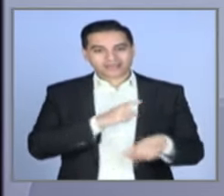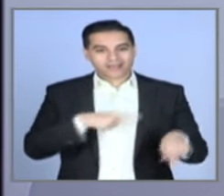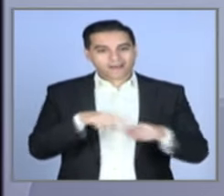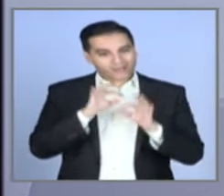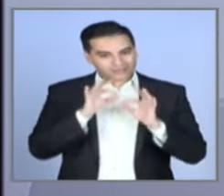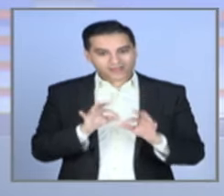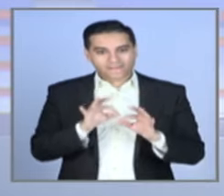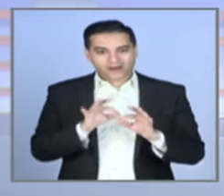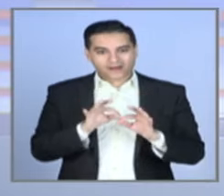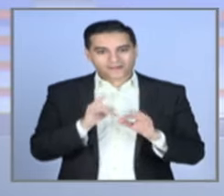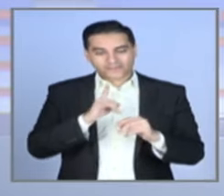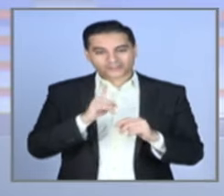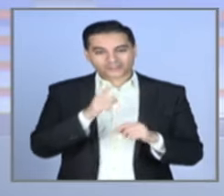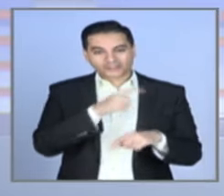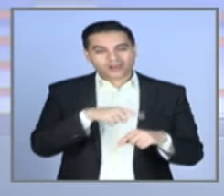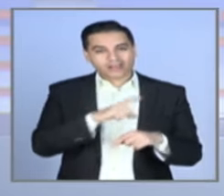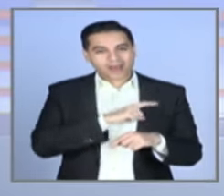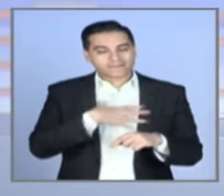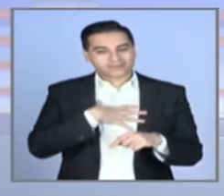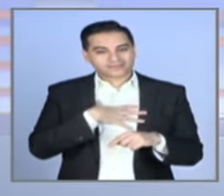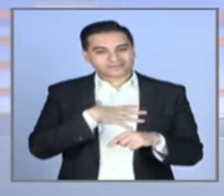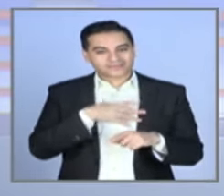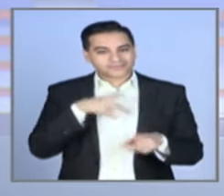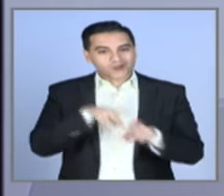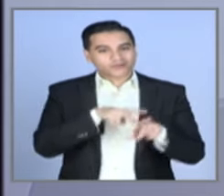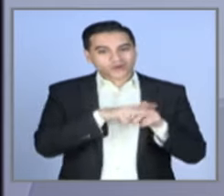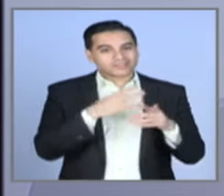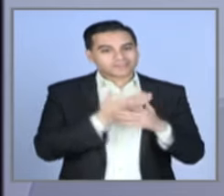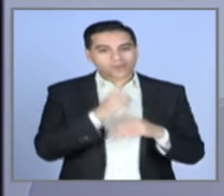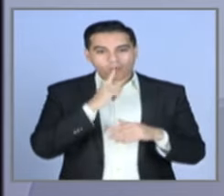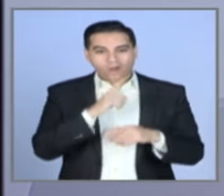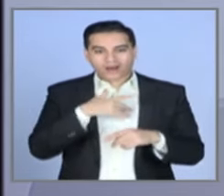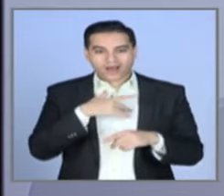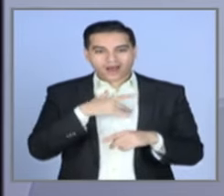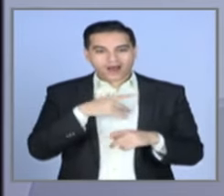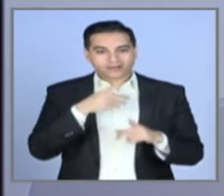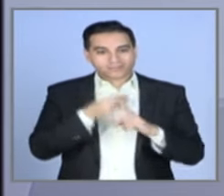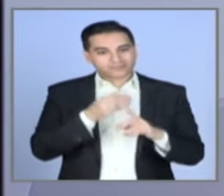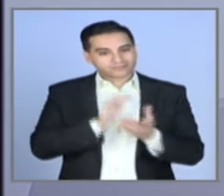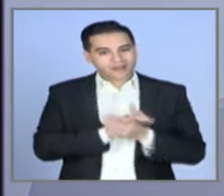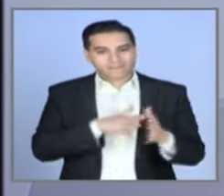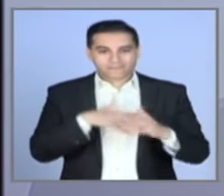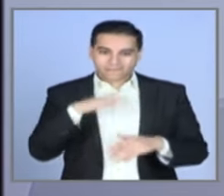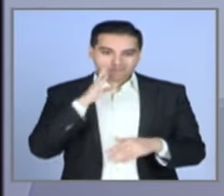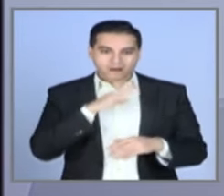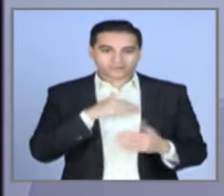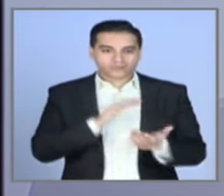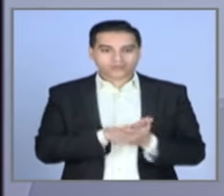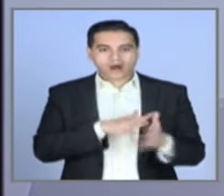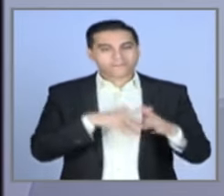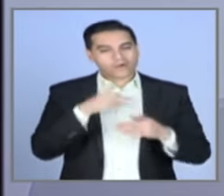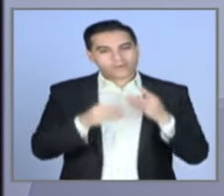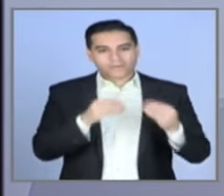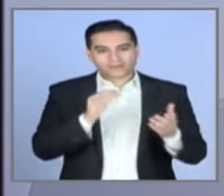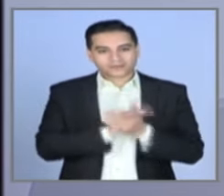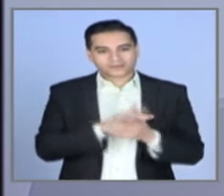طبعا. مش مساكين الطلبه؟ لا. بتعذبيهم ليه؟ لا والله ده انا صديقتهم. لا لا لا لا بجد؟ والله والله